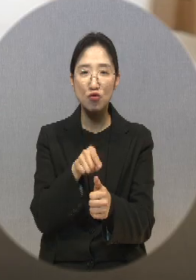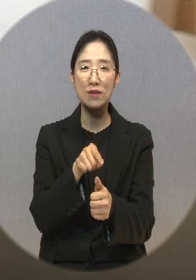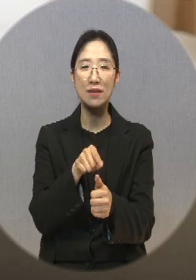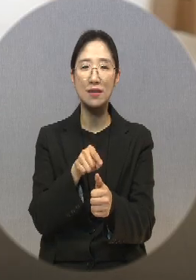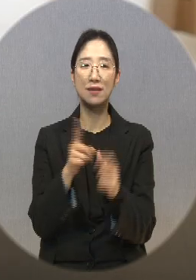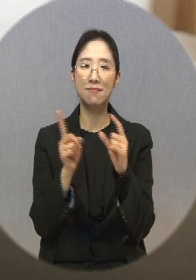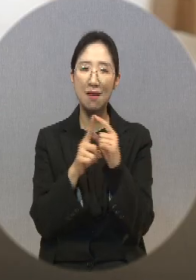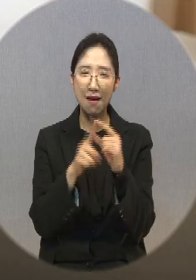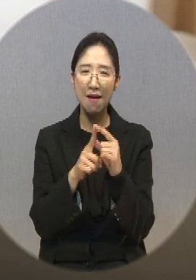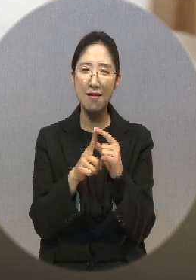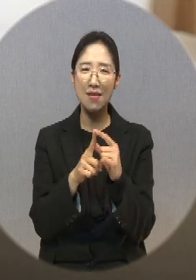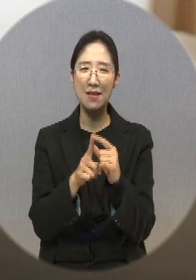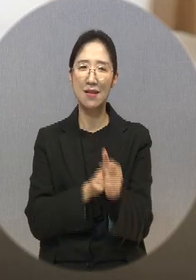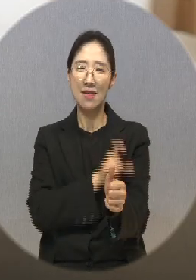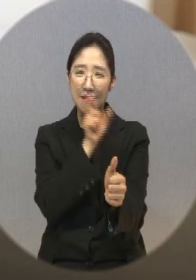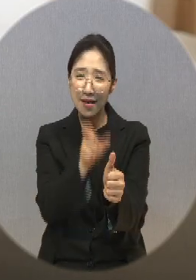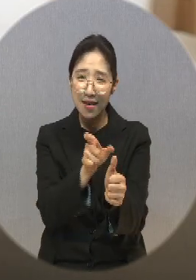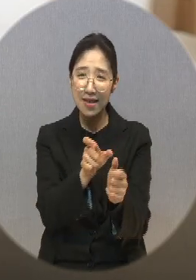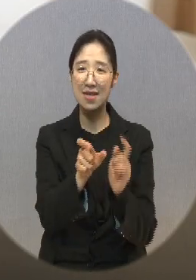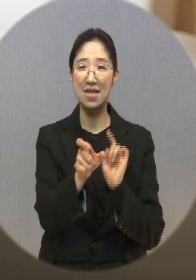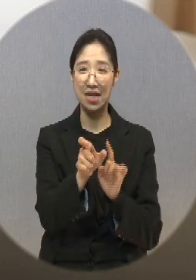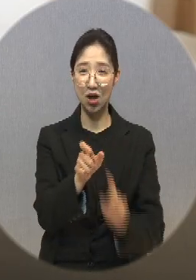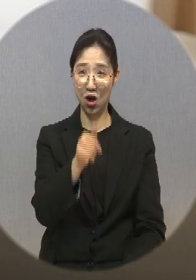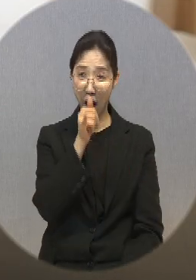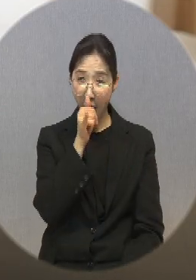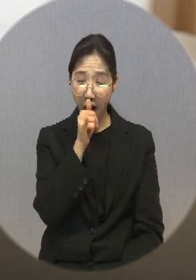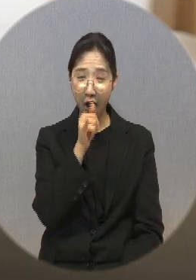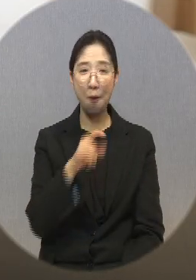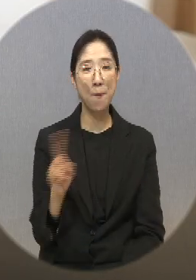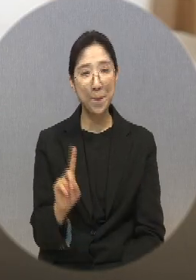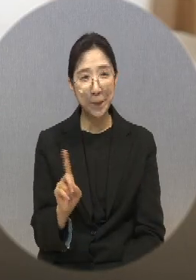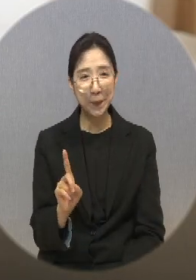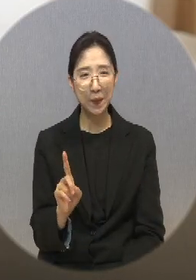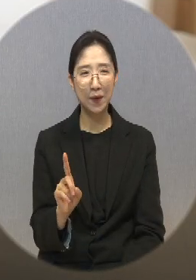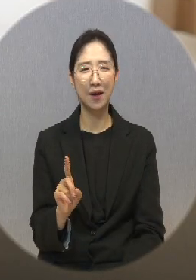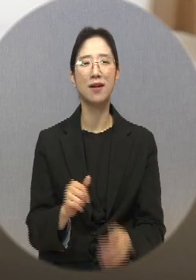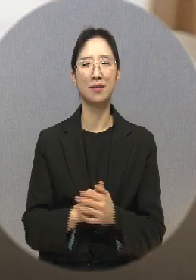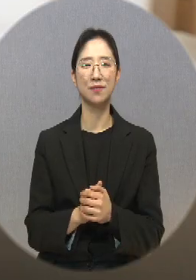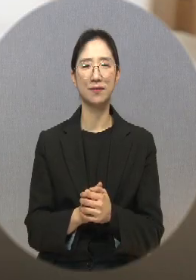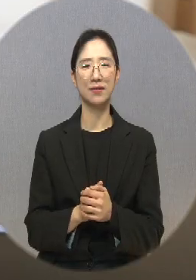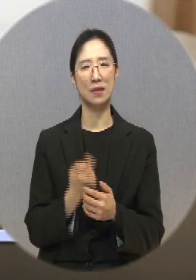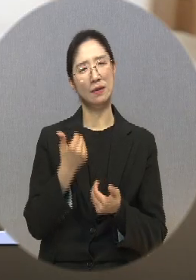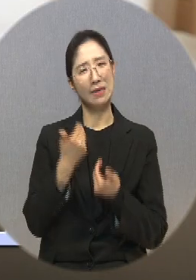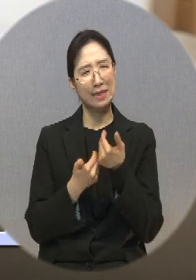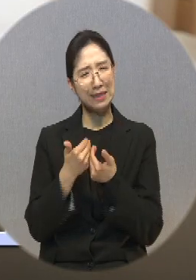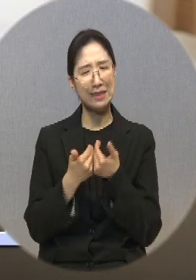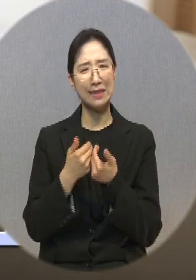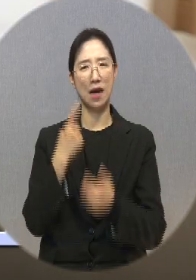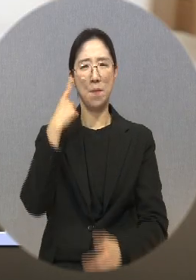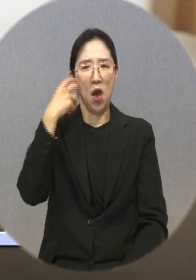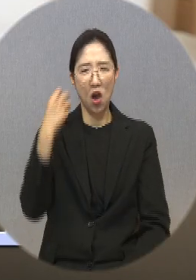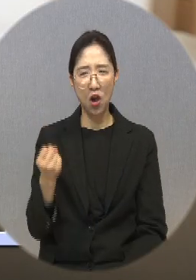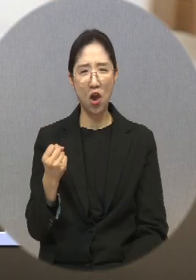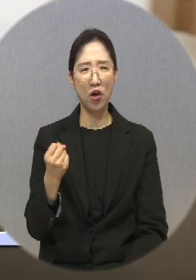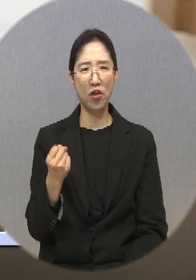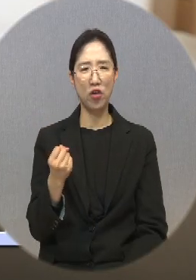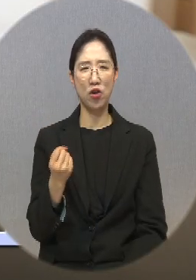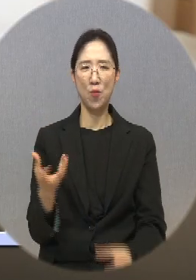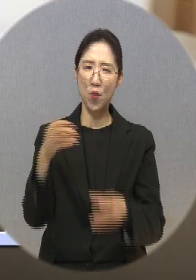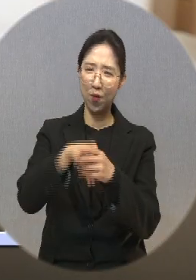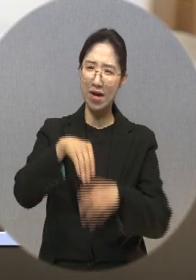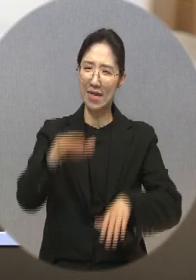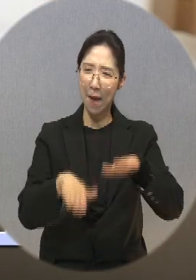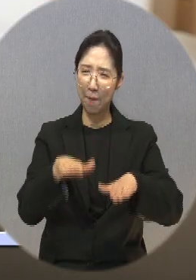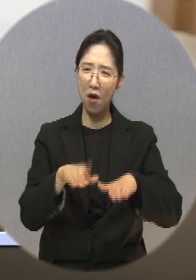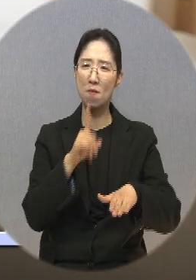꼬리표처럼 어쩔 수 없이 따라다녀야 되는 용어라고 한다면 이질감이나 편견이나